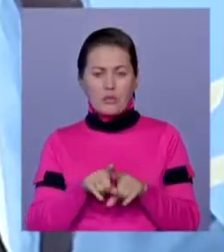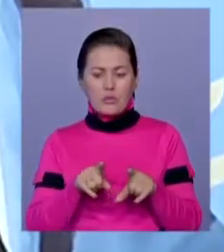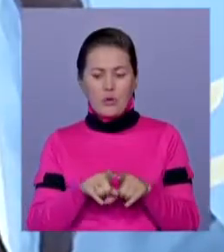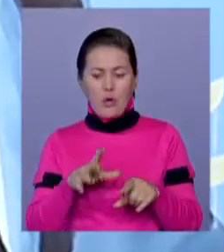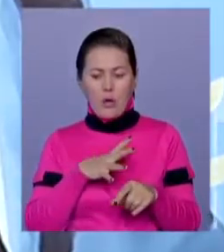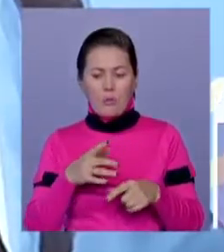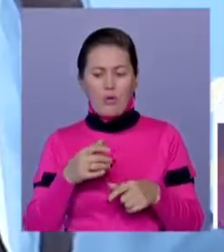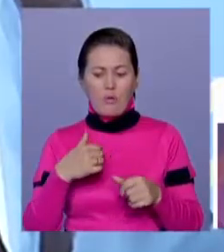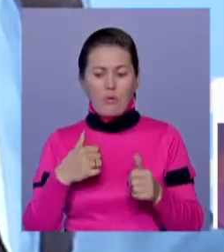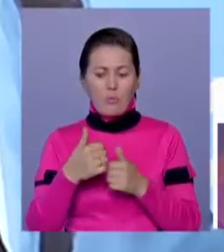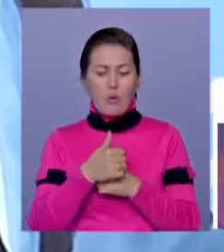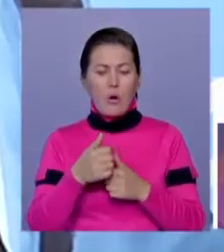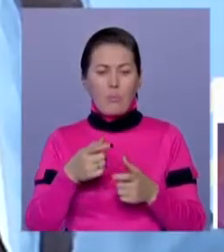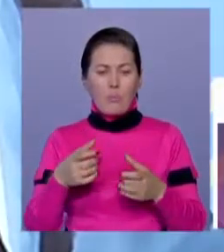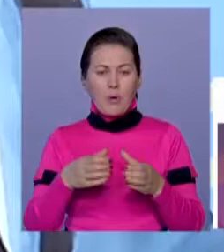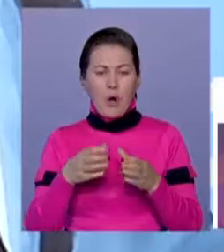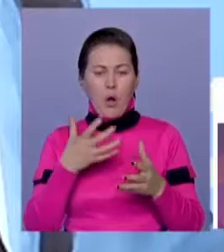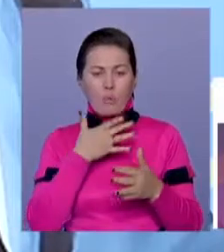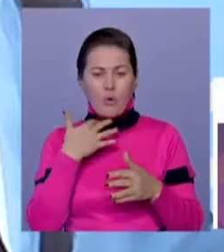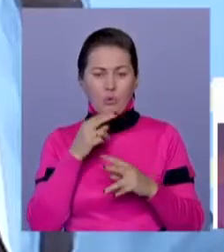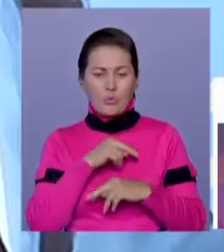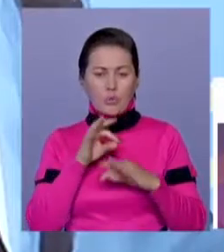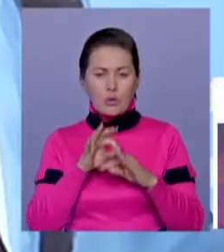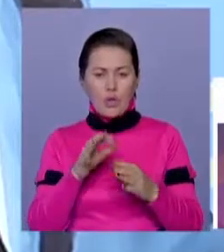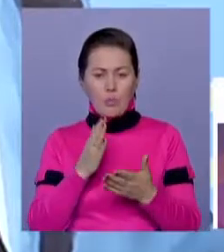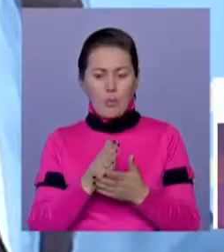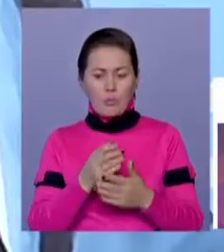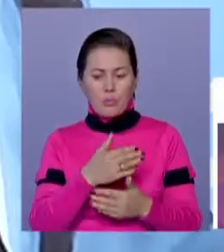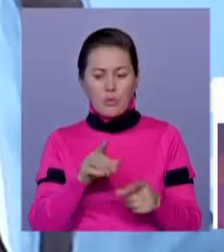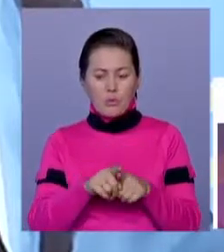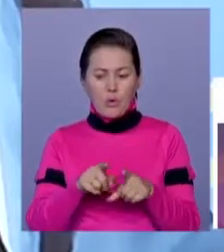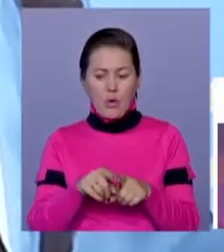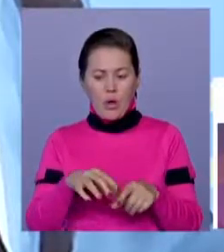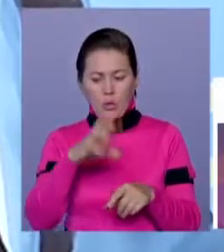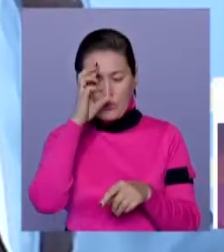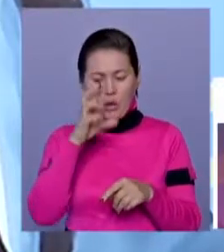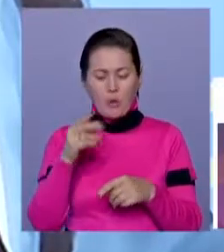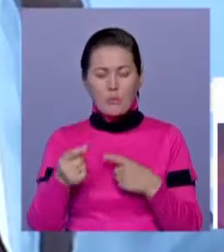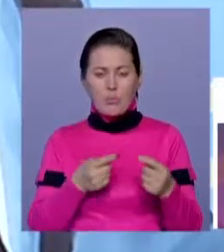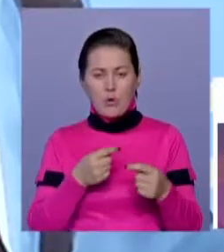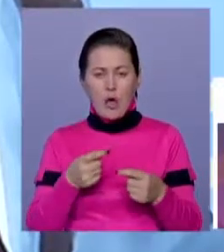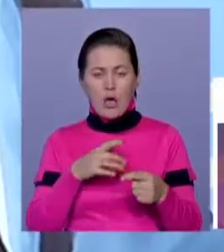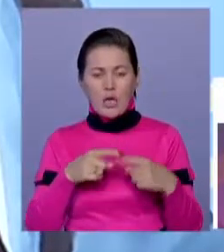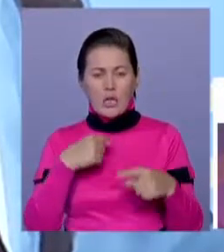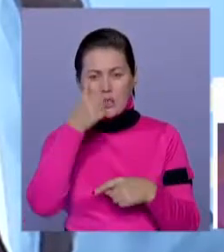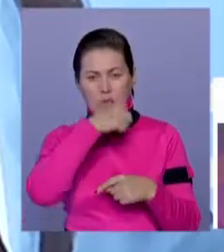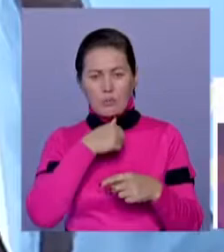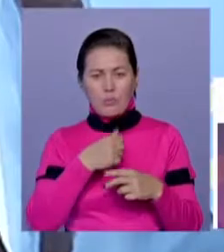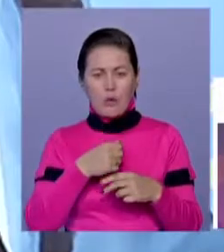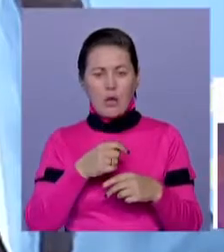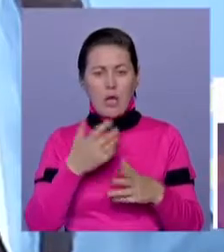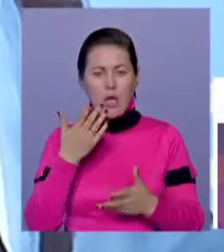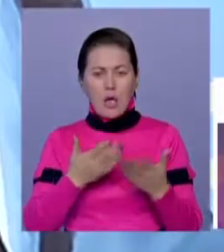партия ретінде көп жұмыс атқарып келе жатыр. Елбасы біздің партияның лидері. Келесі жылы біз амандық